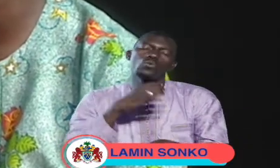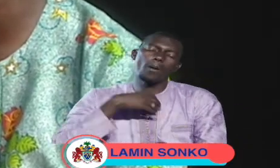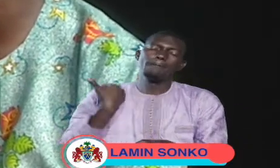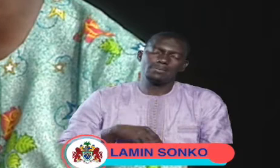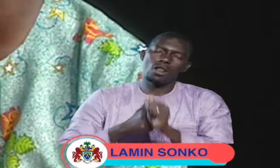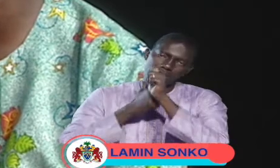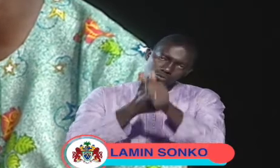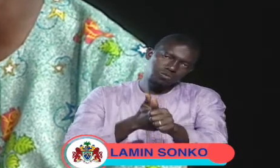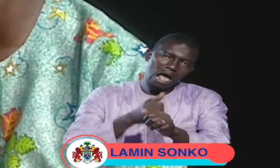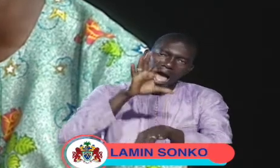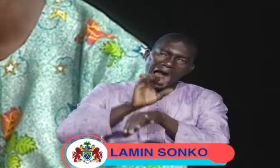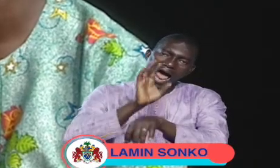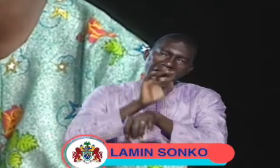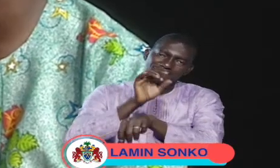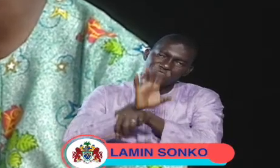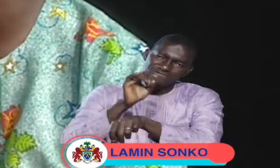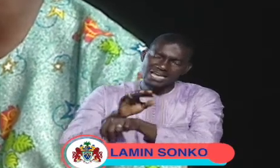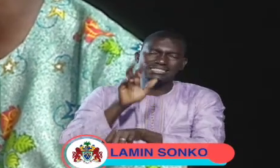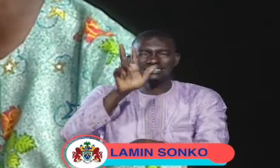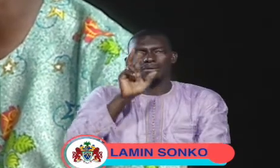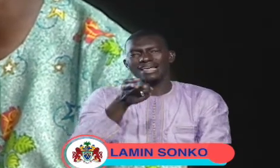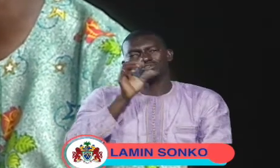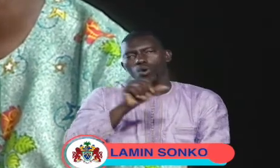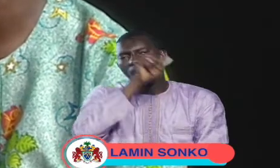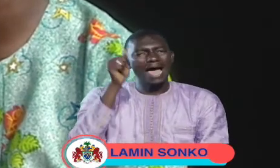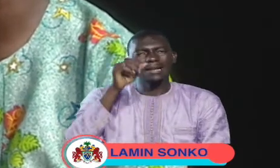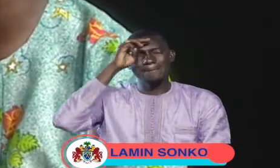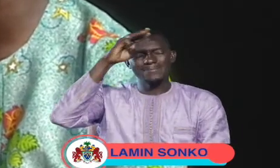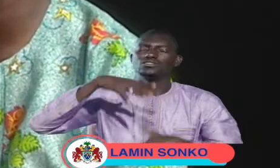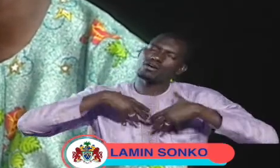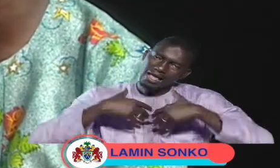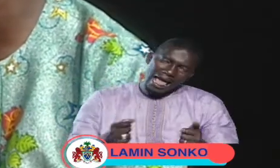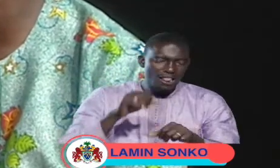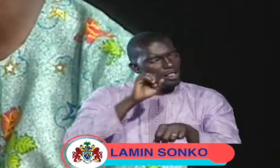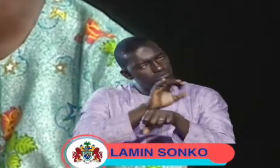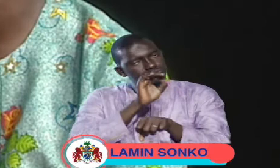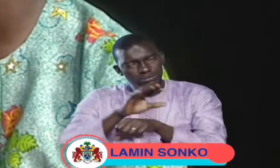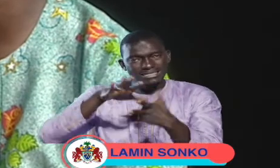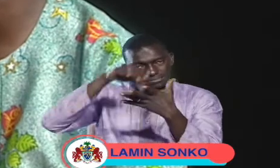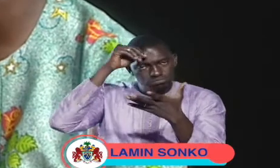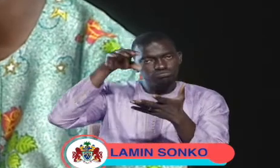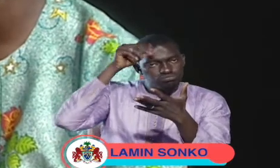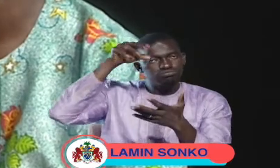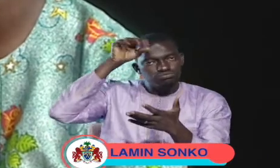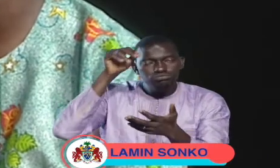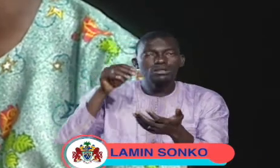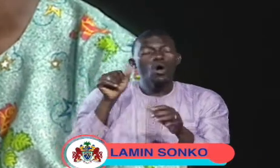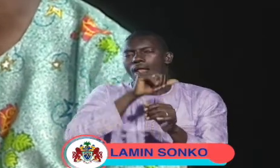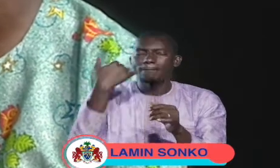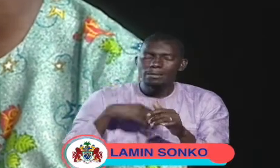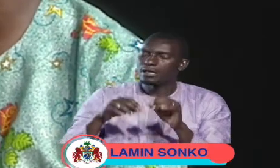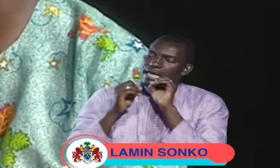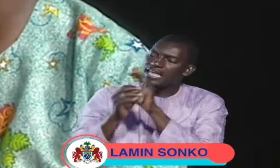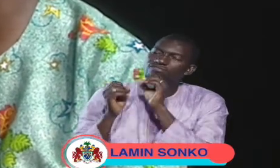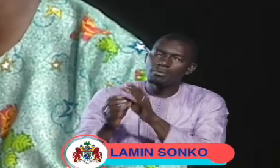WHO ak xibaari ministry of health amna yenen xibaar yu nga xamantene hejna suñ ko sété o déggulu daf ñoo jaxaso légui